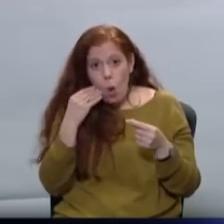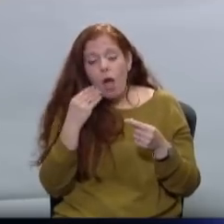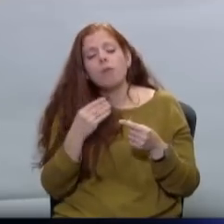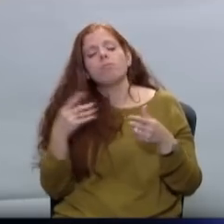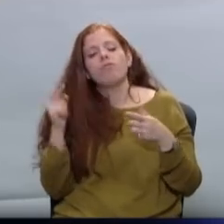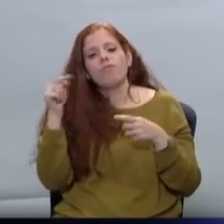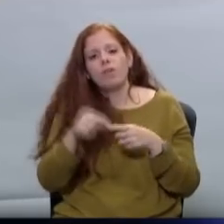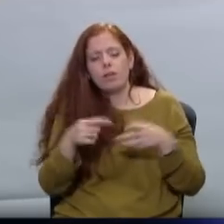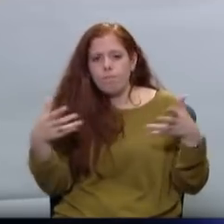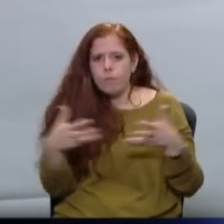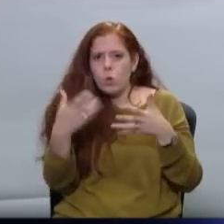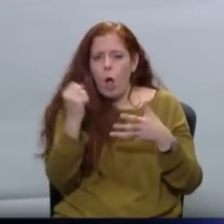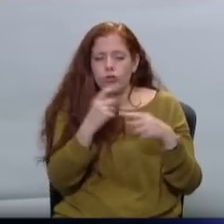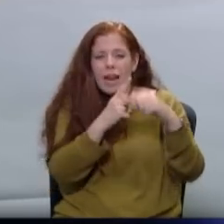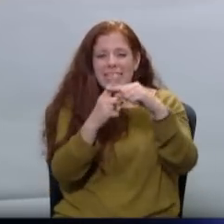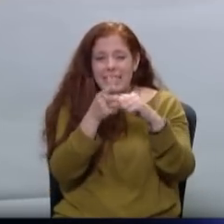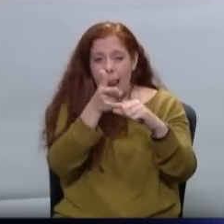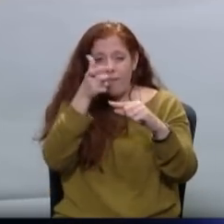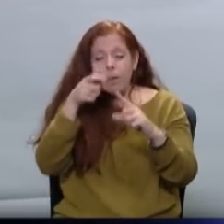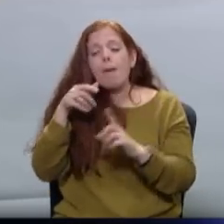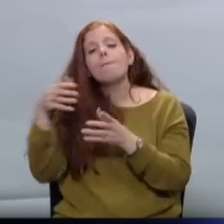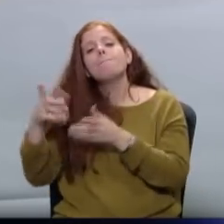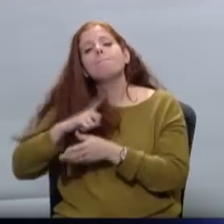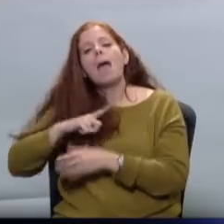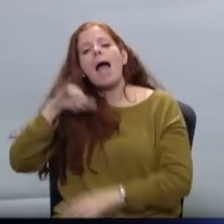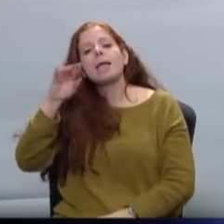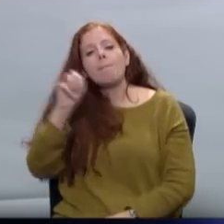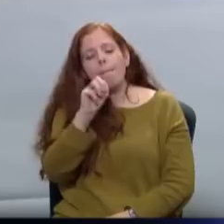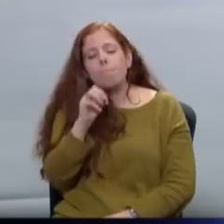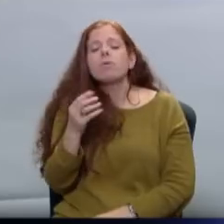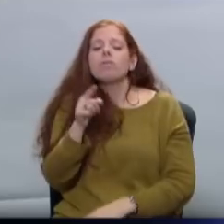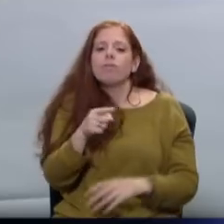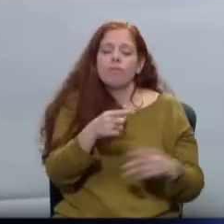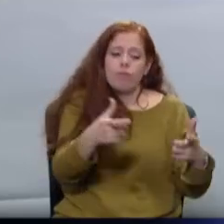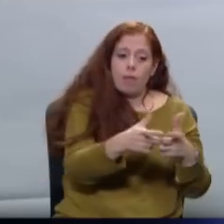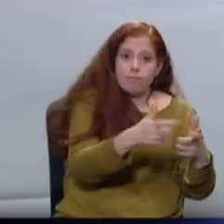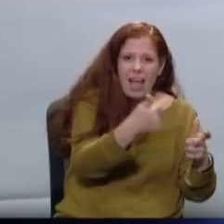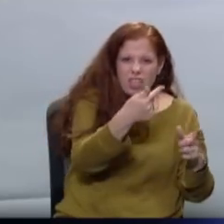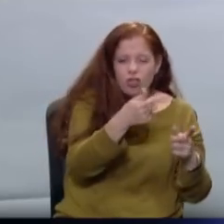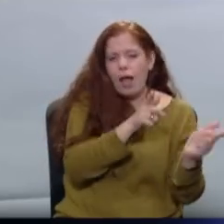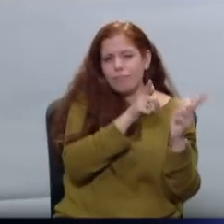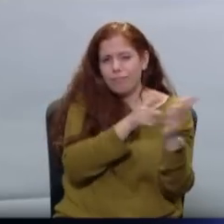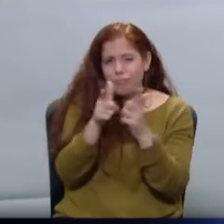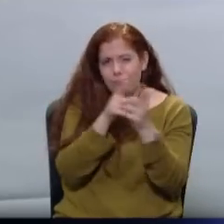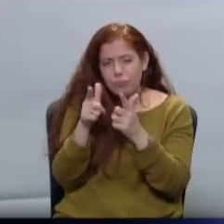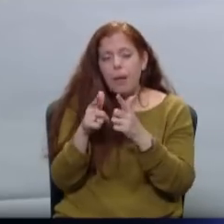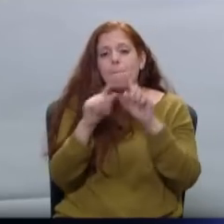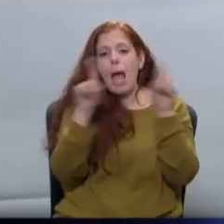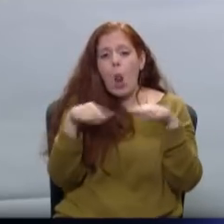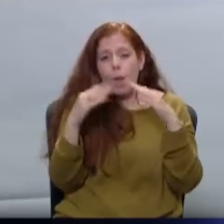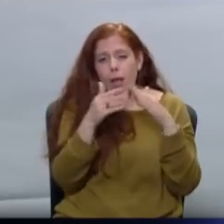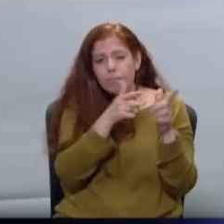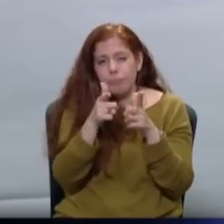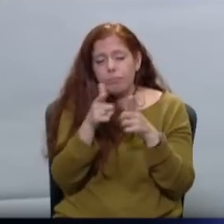עתודה של צלפים מהימם. ואכן כצפוי, חוליית הג'יהאד פתחה באש מחלון בית בח'אן יונס. צלפי